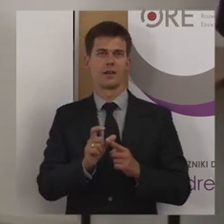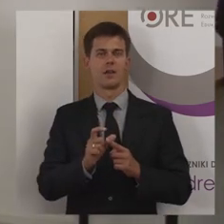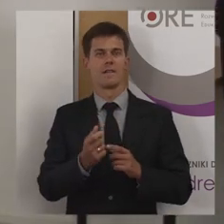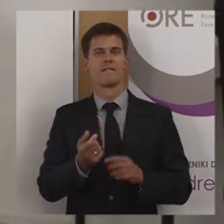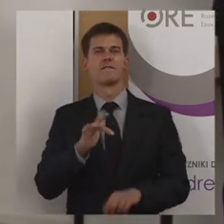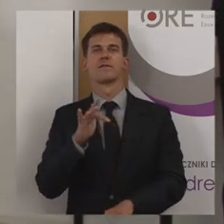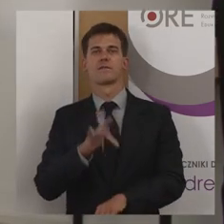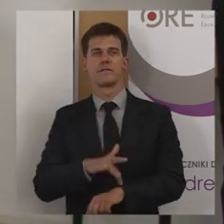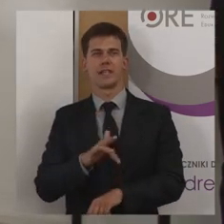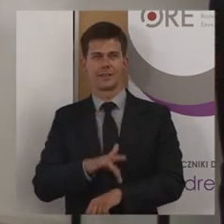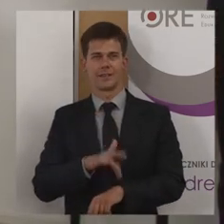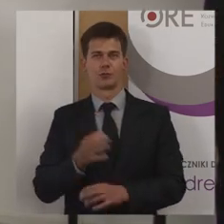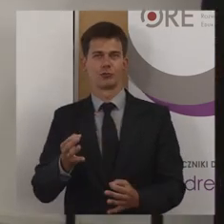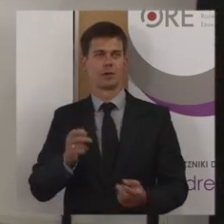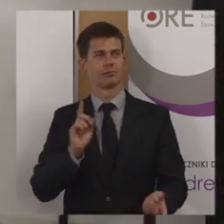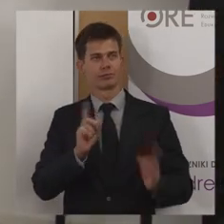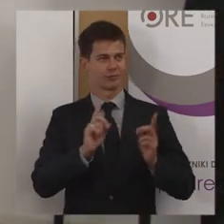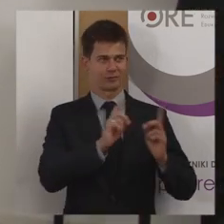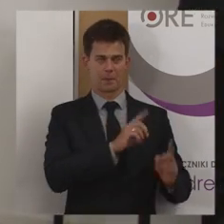się nasunęły po tym dzisiejszym spotkaniu.